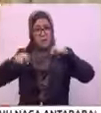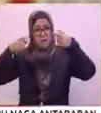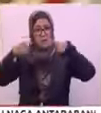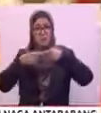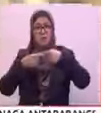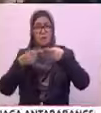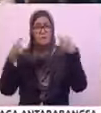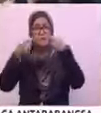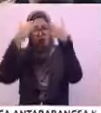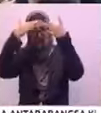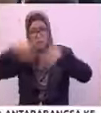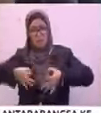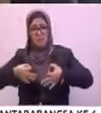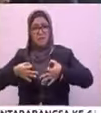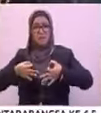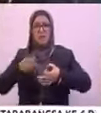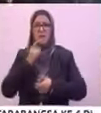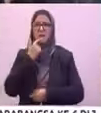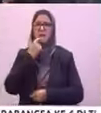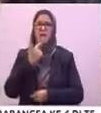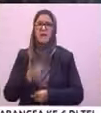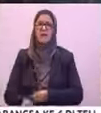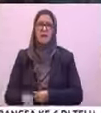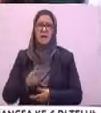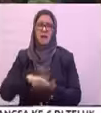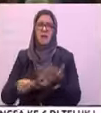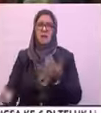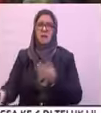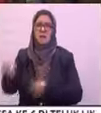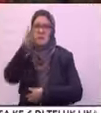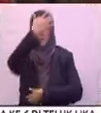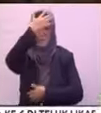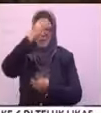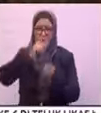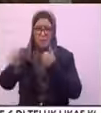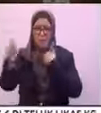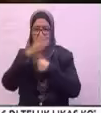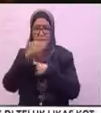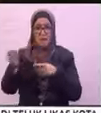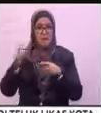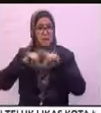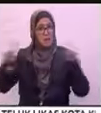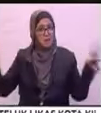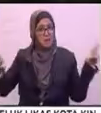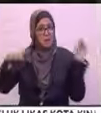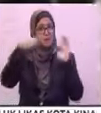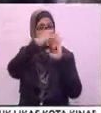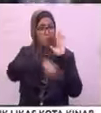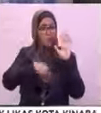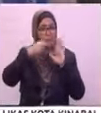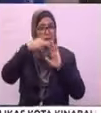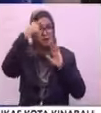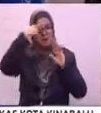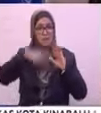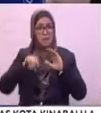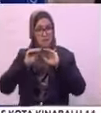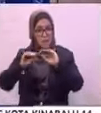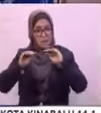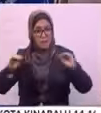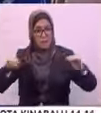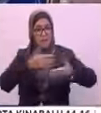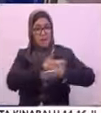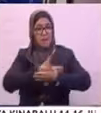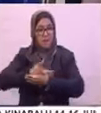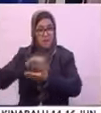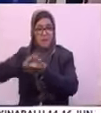boleh dibuang jauh-jauh. Namun ini tidak bermakna kepentingan peranan dalam mendidik anak-anak sudah diketepikan. Justru Tun